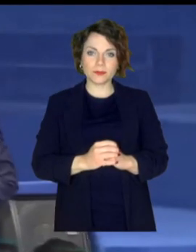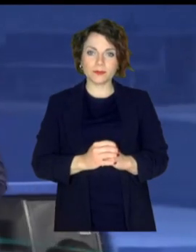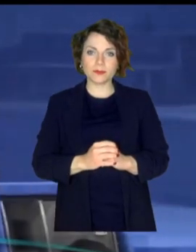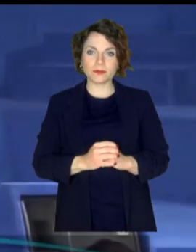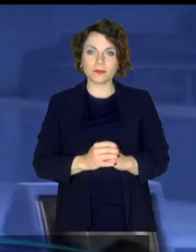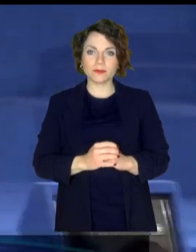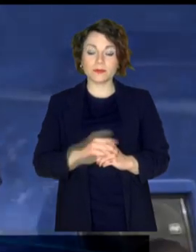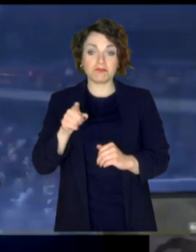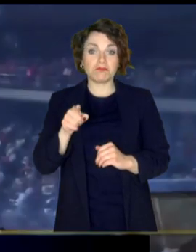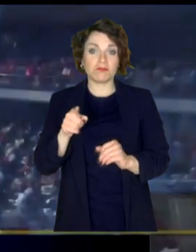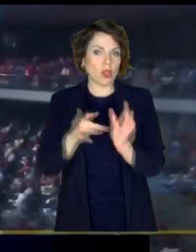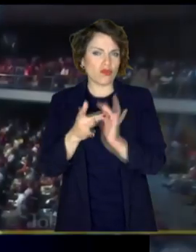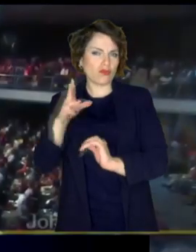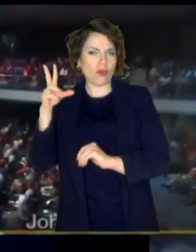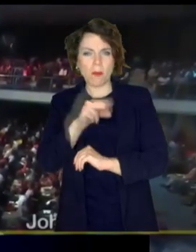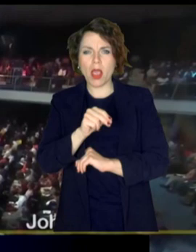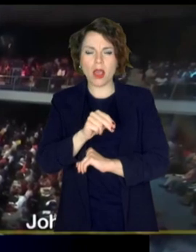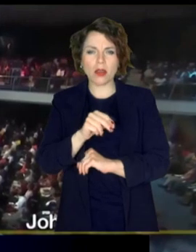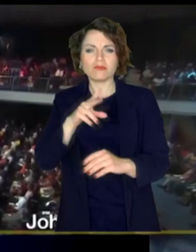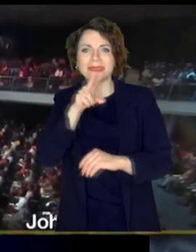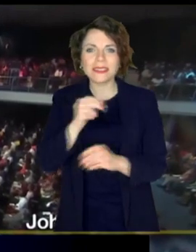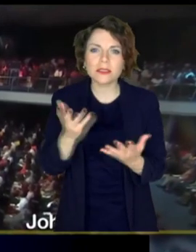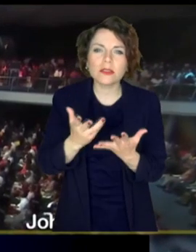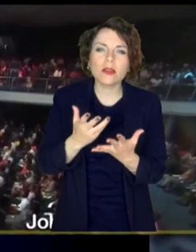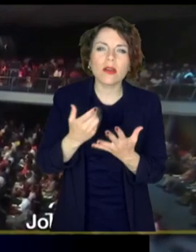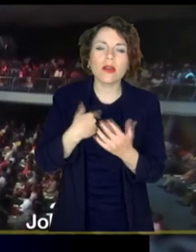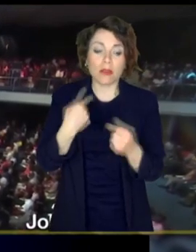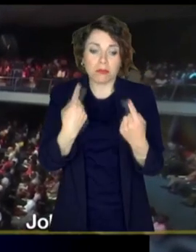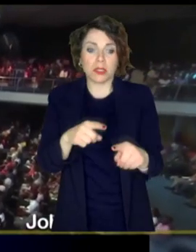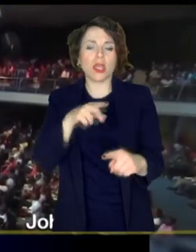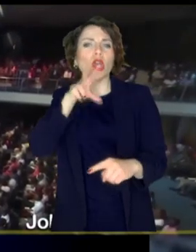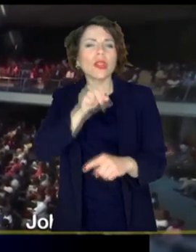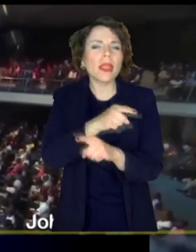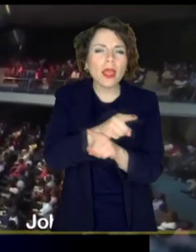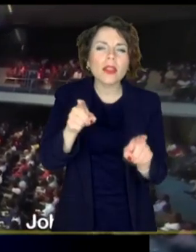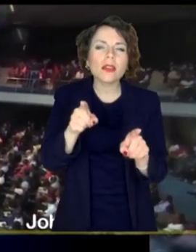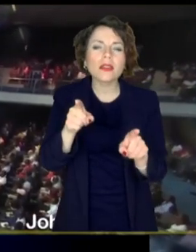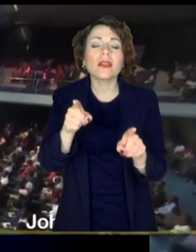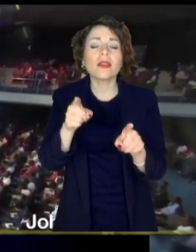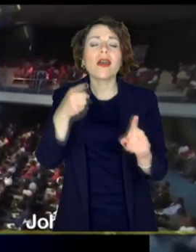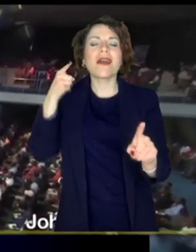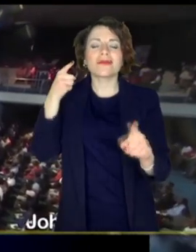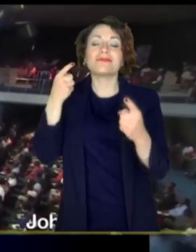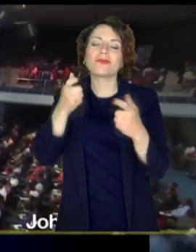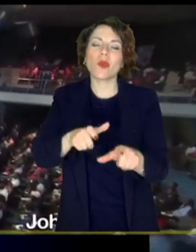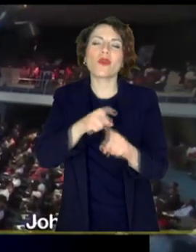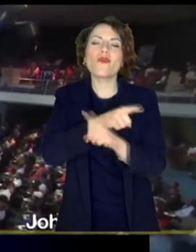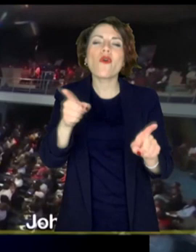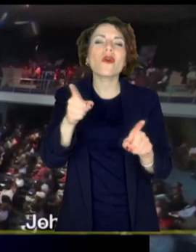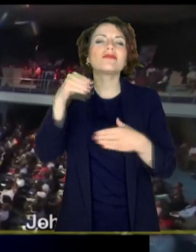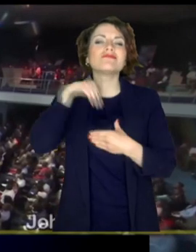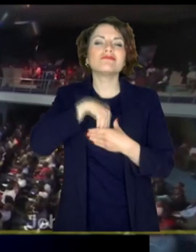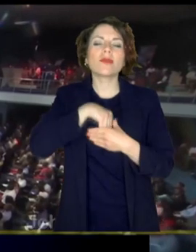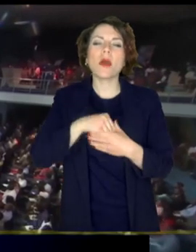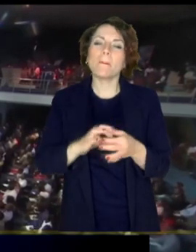33. È Gesù che sta parlando qui e dice, vi ho detto queste cose affinché abbiate pace in me.